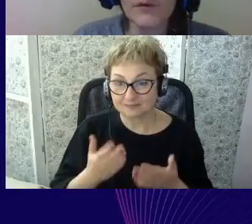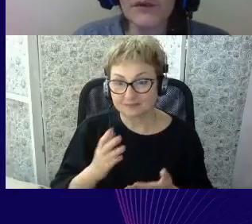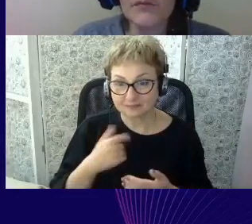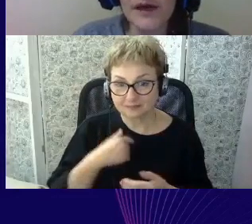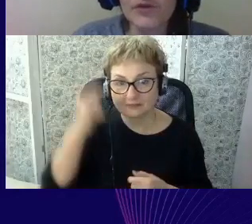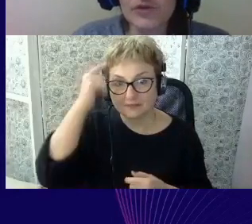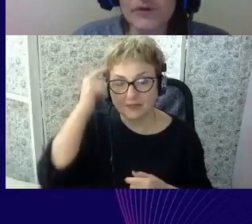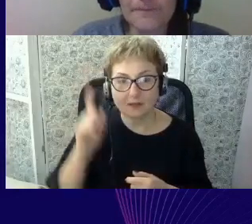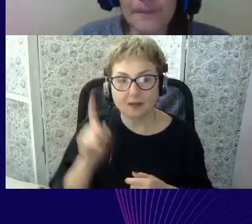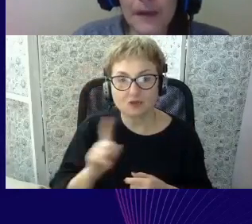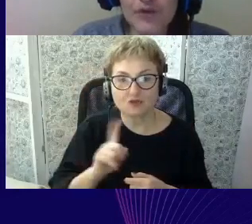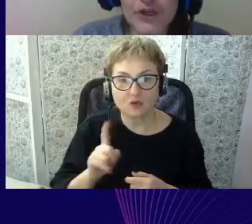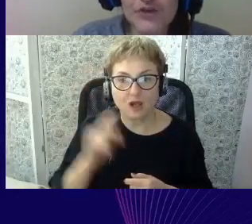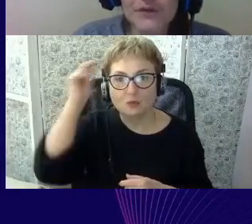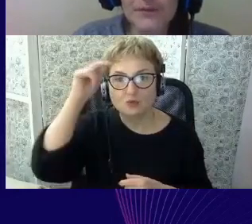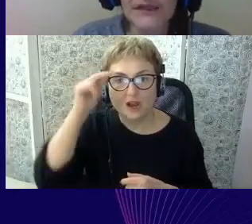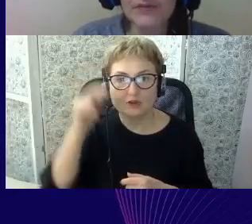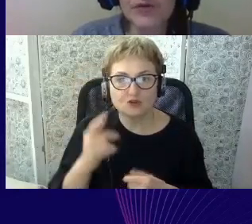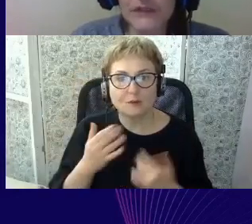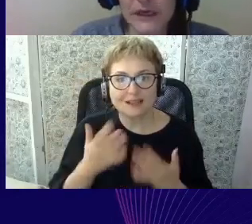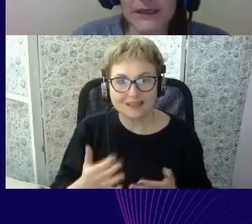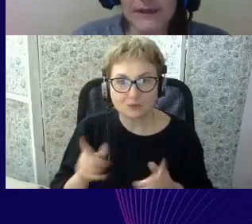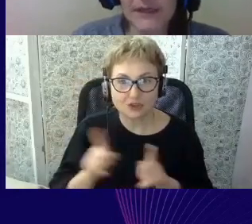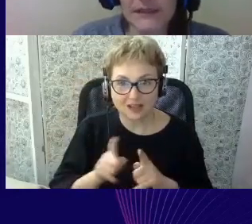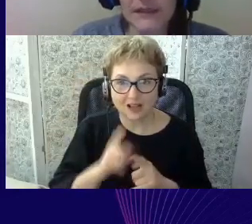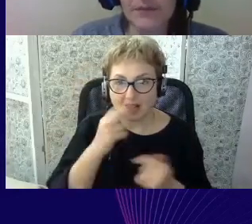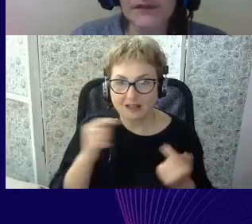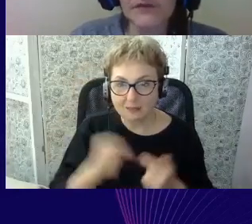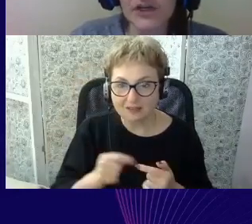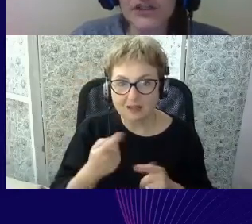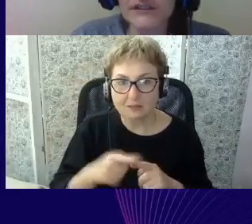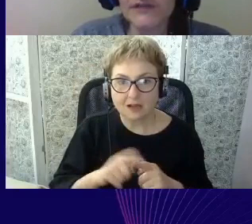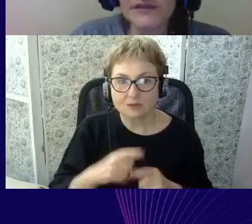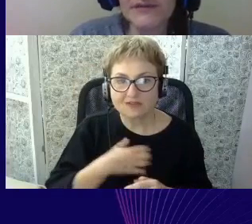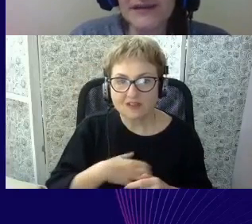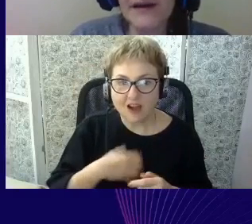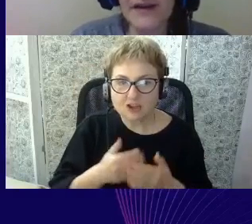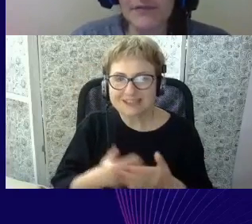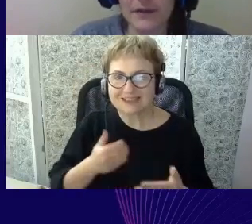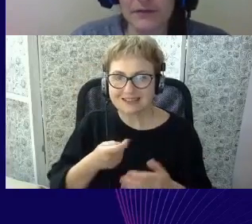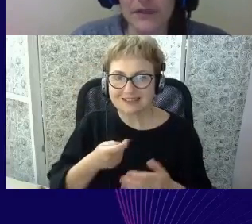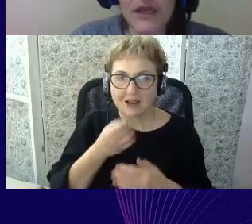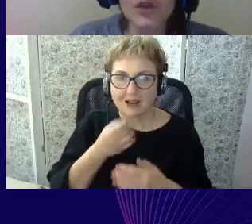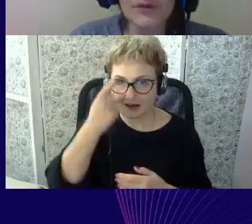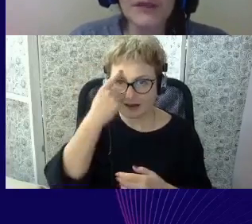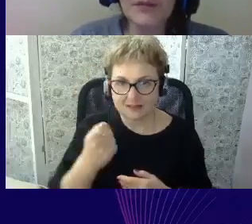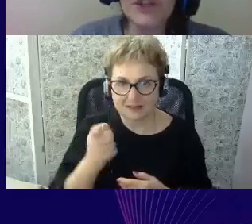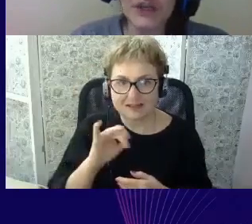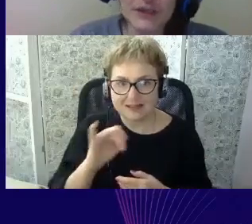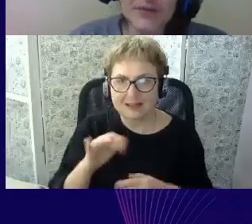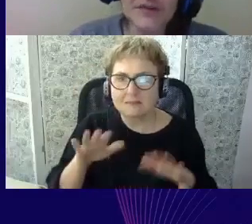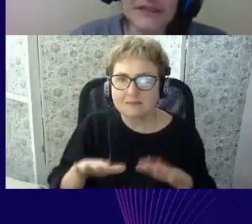как бы мы понимаем, что обучающемуся потребуется такая адаптация, об этом важно заявить заблаговременно, именно, чтобы